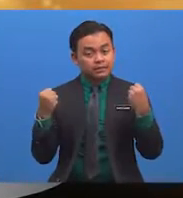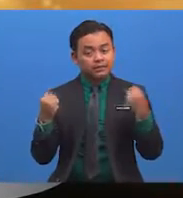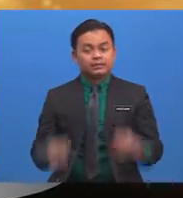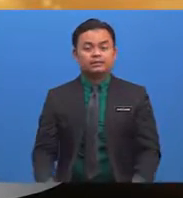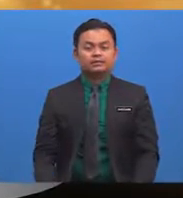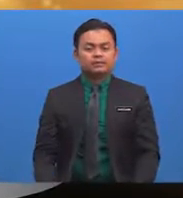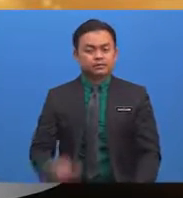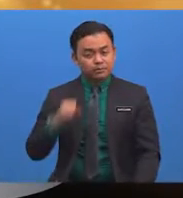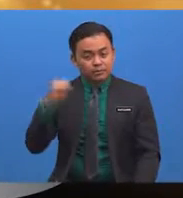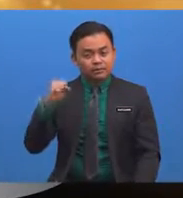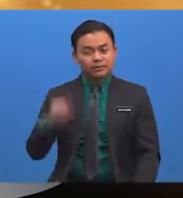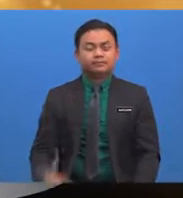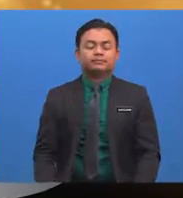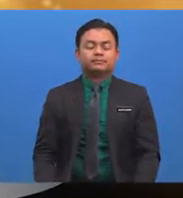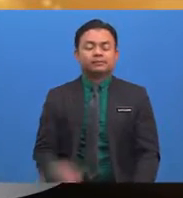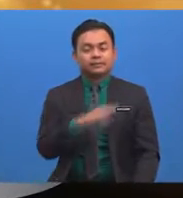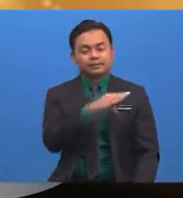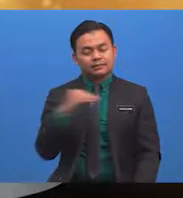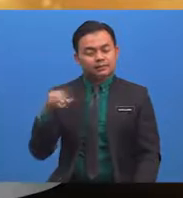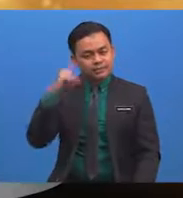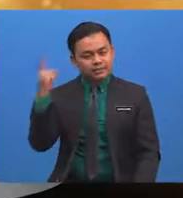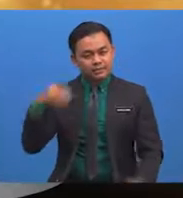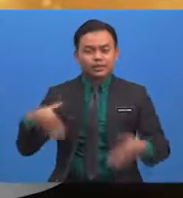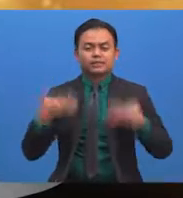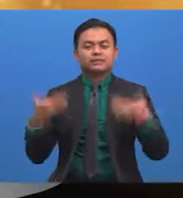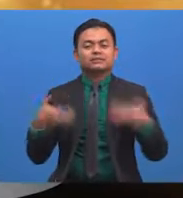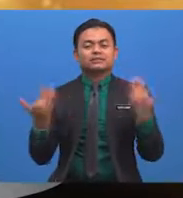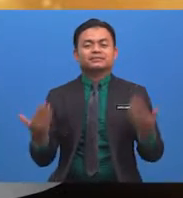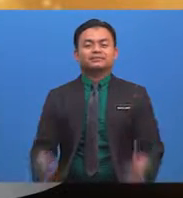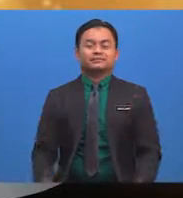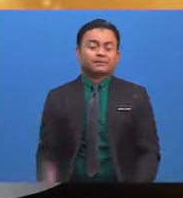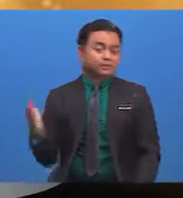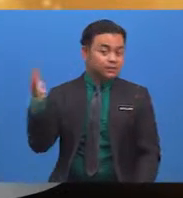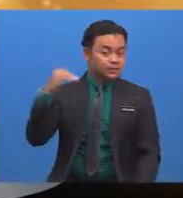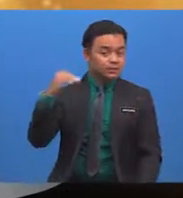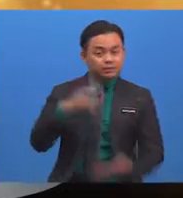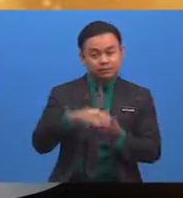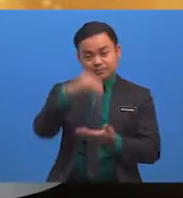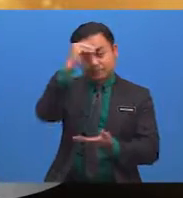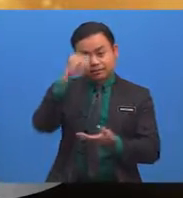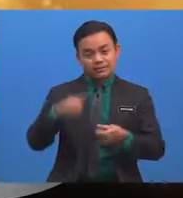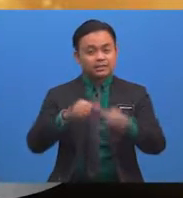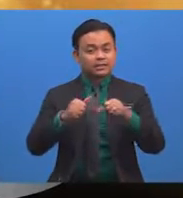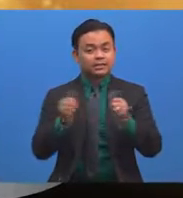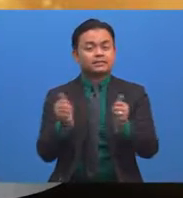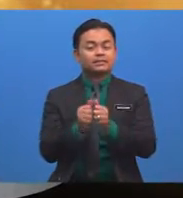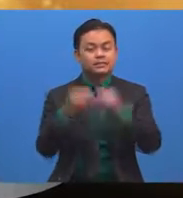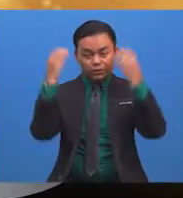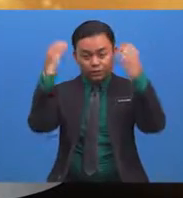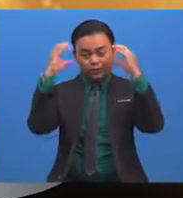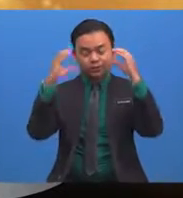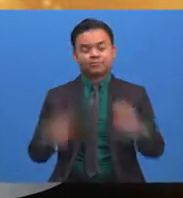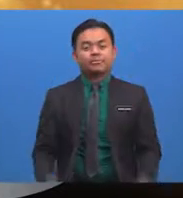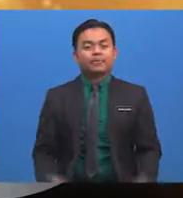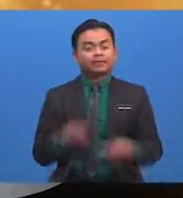sihat, bersemangat dan sentiasa ceria. Jom kita belajar sains dengan cikgu.